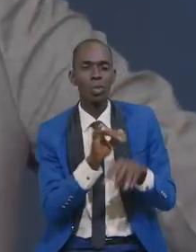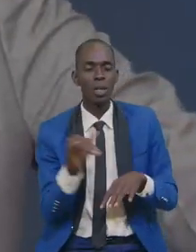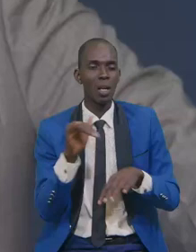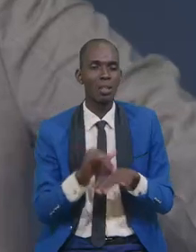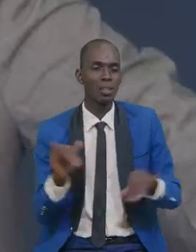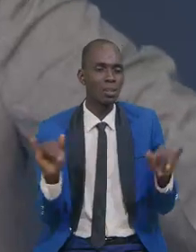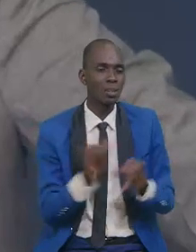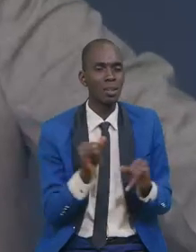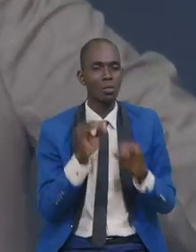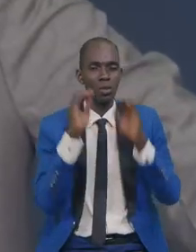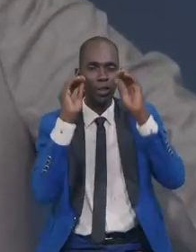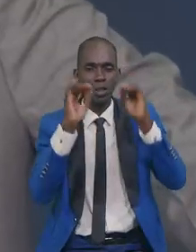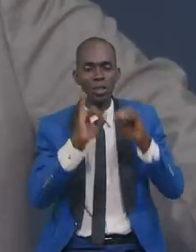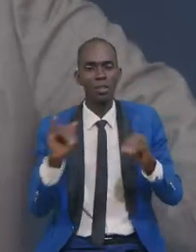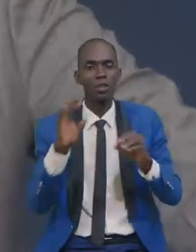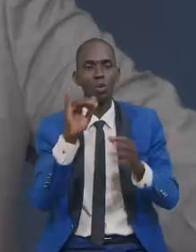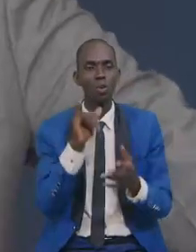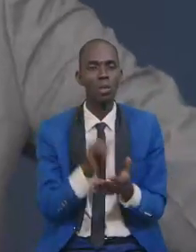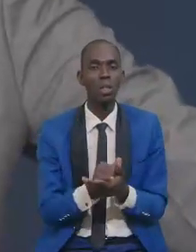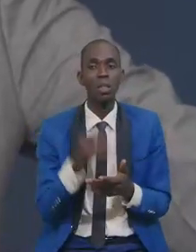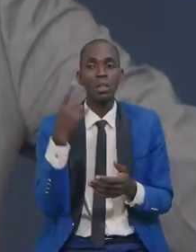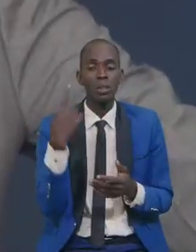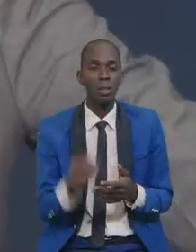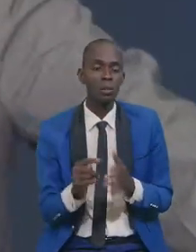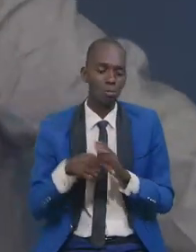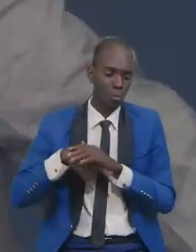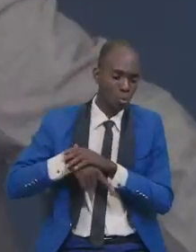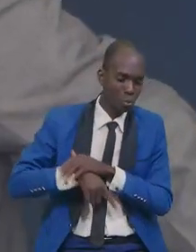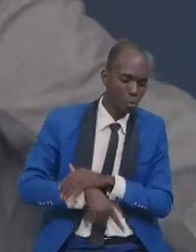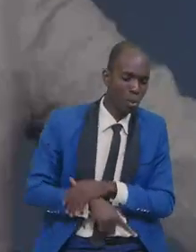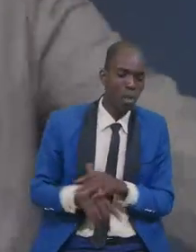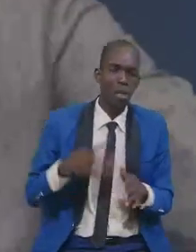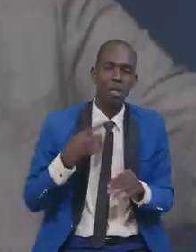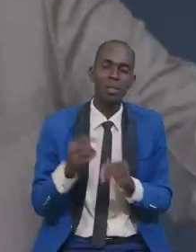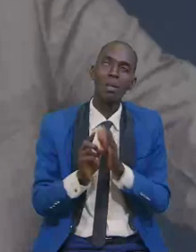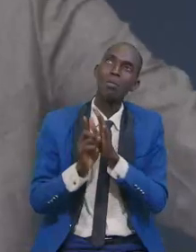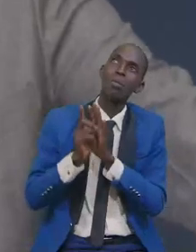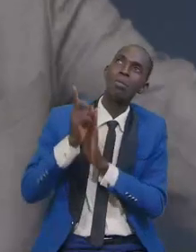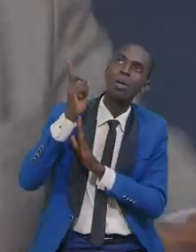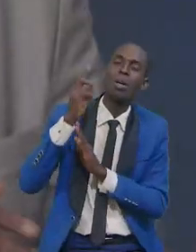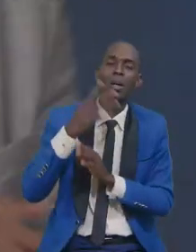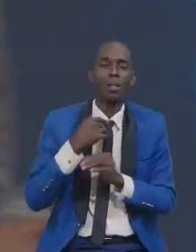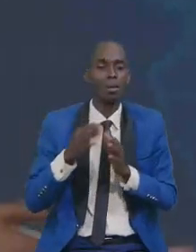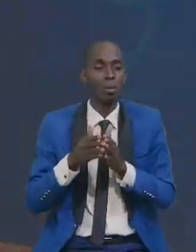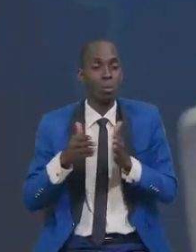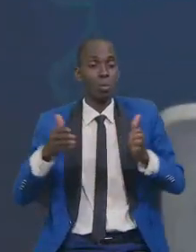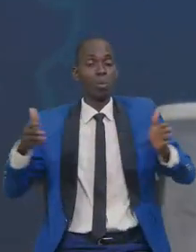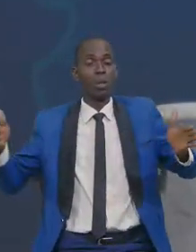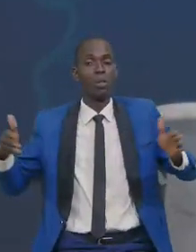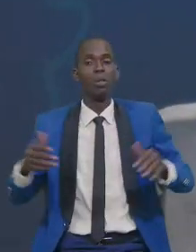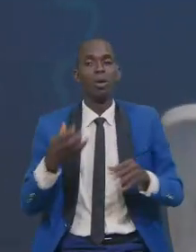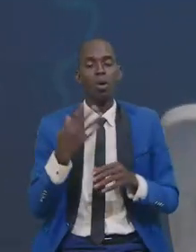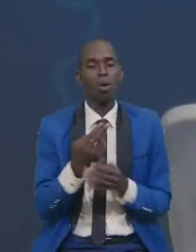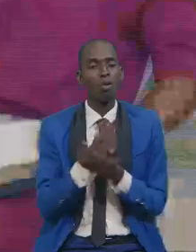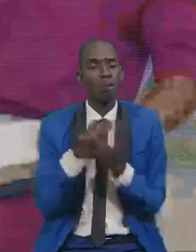à construire les mêmes choses. Afin que la profondeur et la hauteur et la longueur, la largeur de la